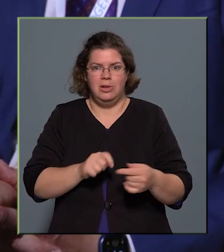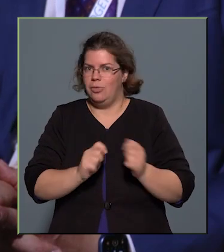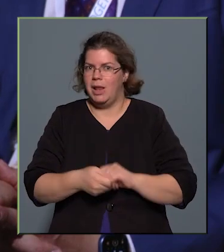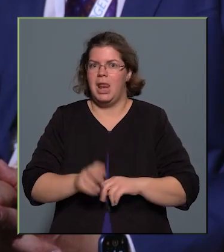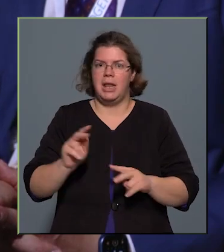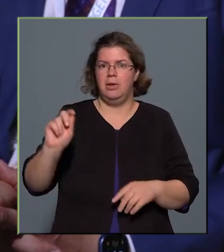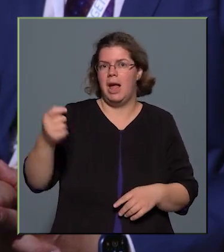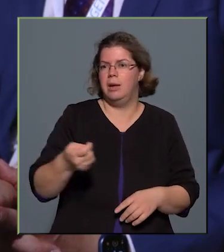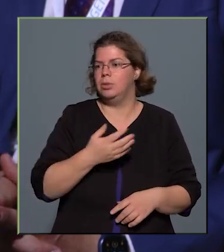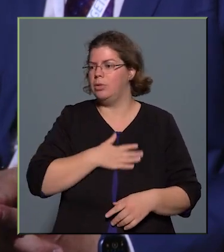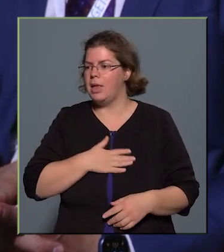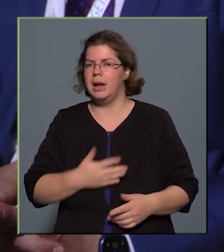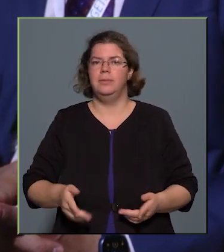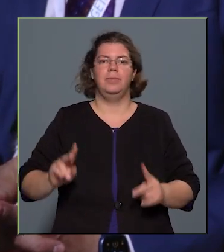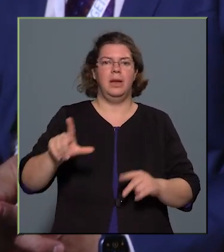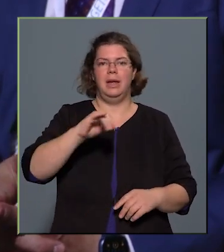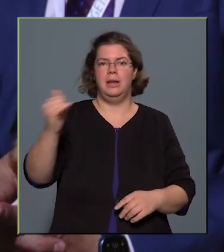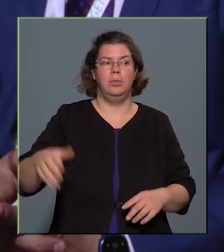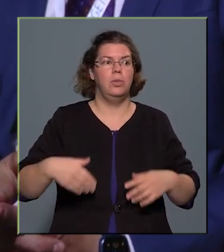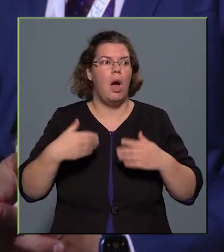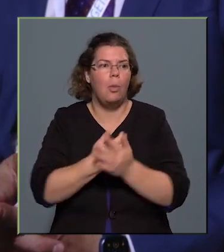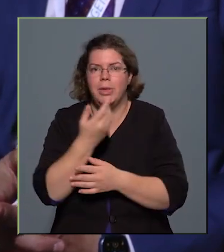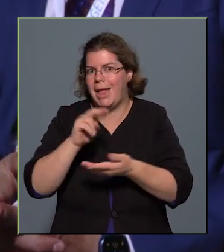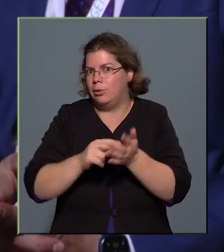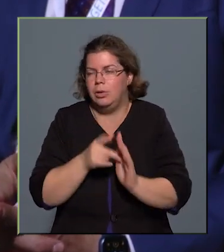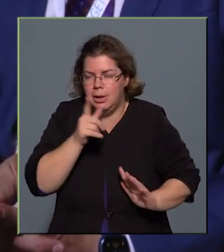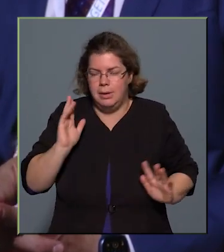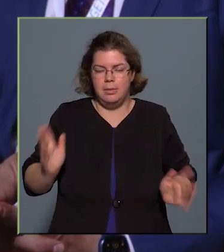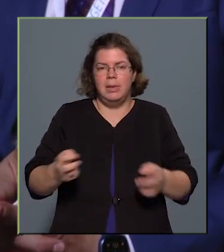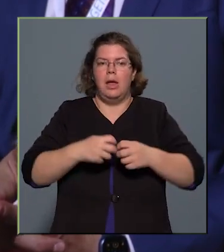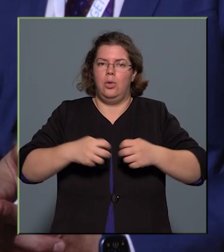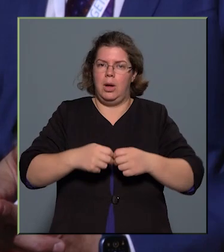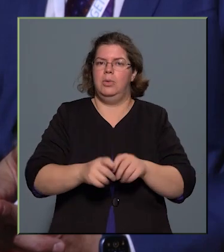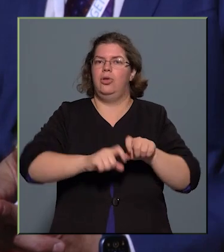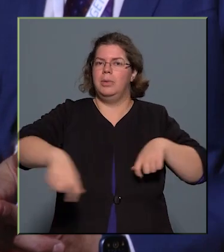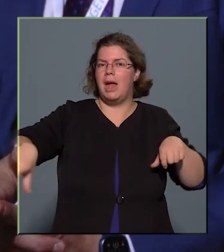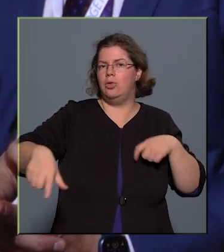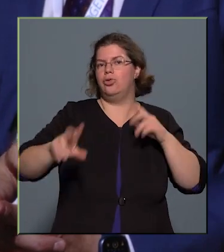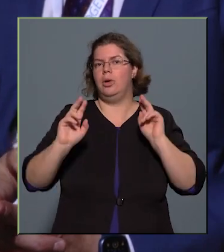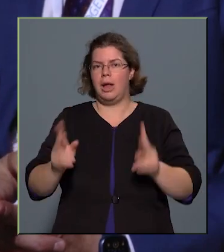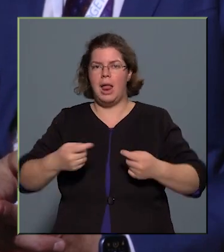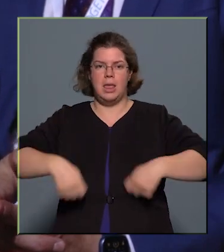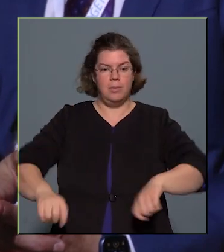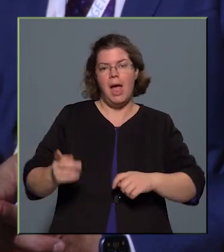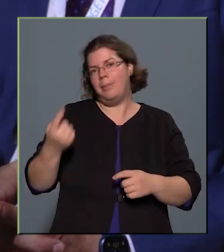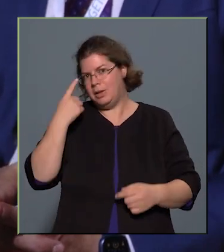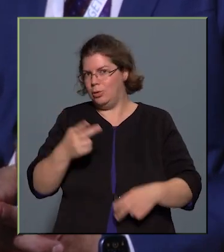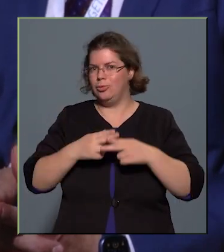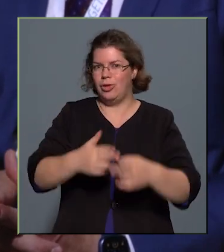lehet, hogy elektromosat szeretnének, lehet, hogy 2 év múlva lesz egy új technológia. Tehát minél rugalmasabb gyártósort építsetek. Ebbe, ha kell, akkor tudunk segíteni